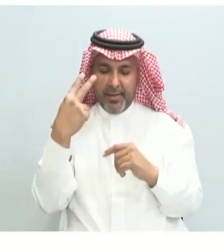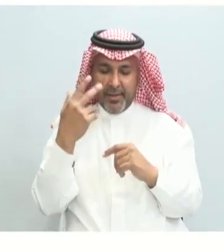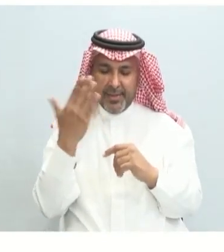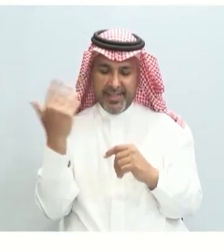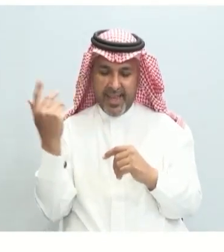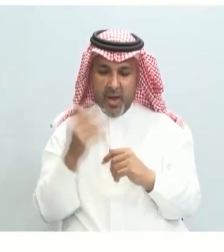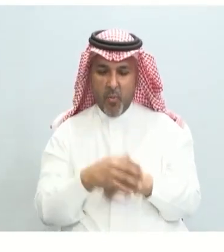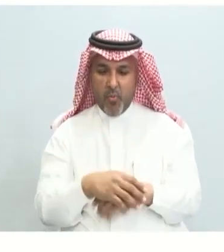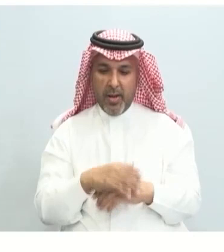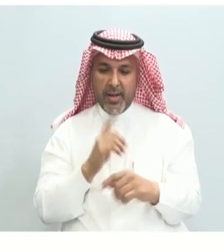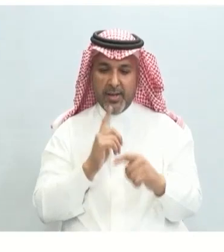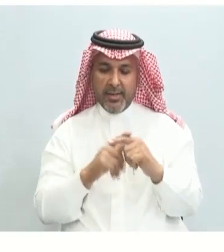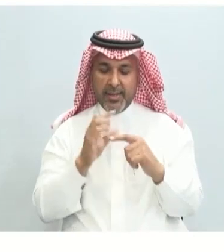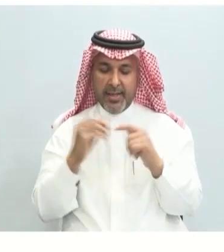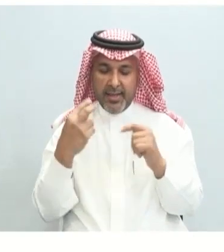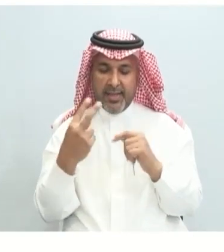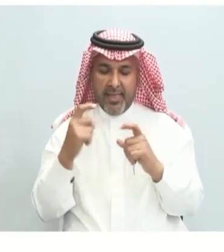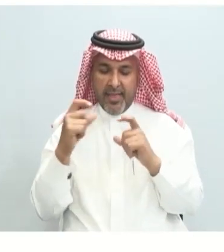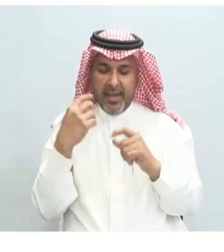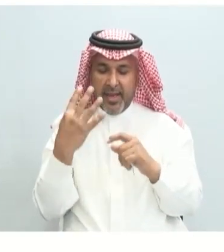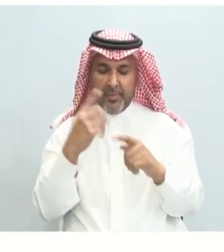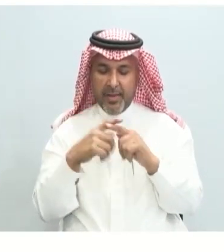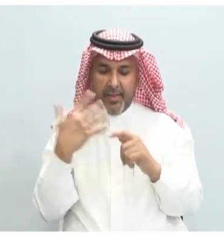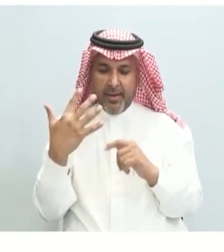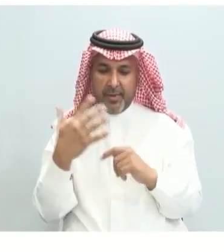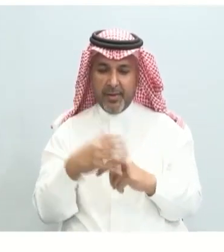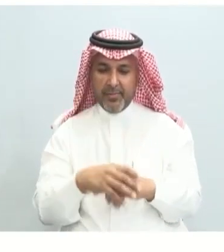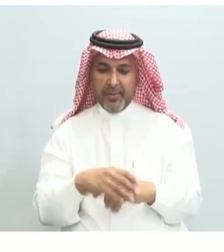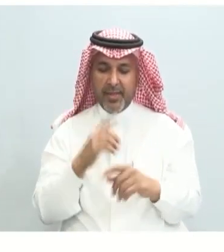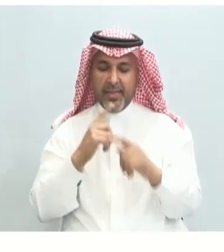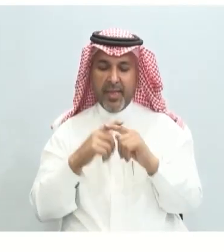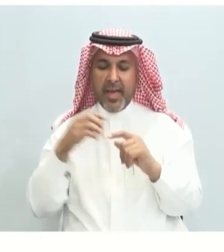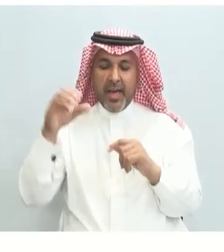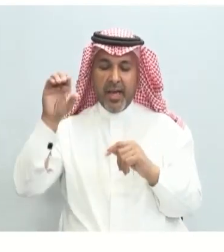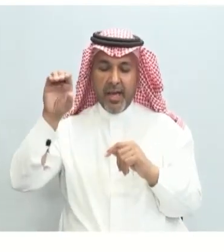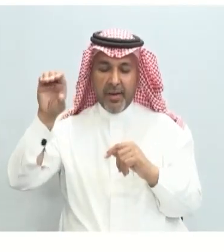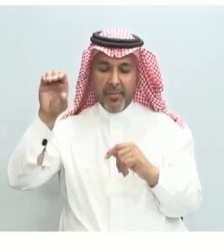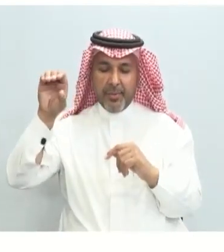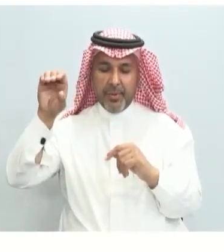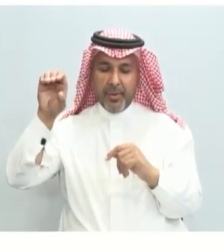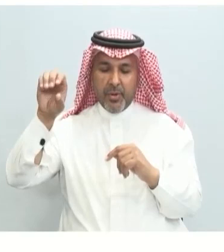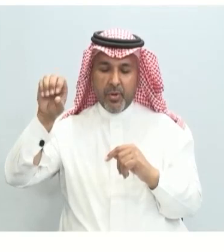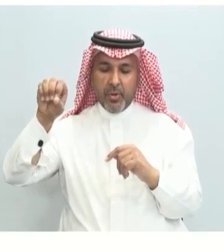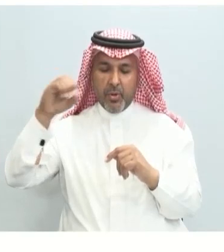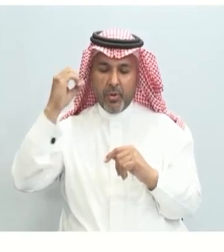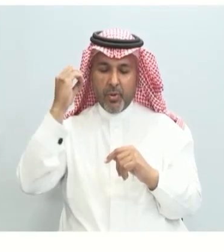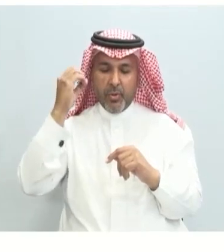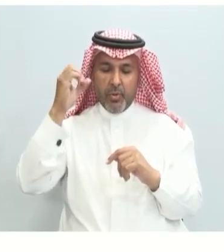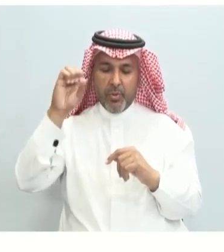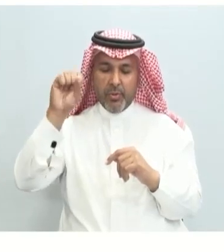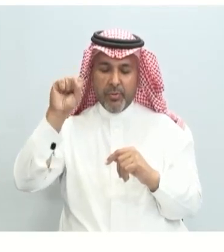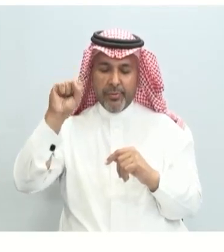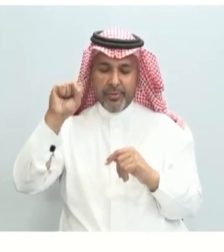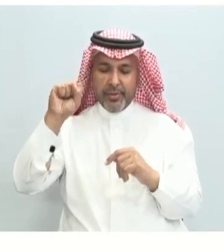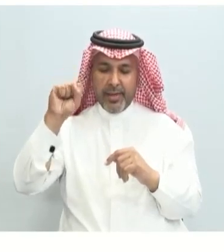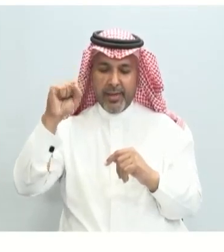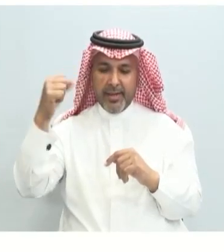مثال لاه اللي حلينا قبل شوي 4 في كوساين 96 بهذا الشكل